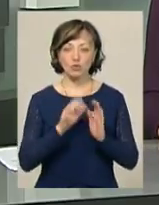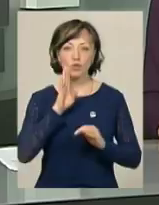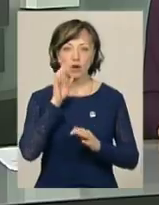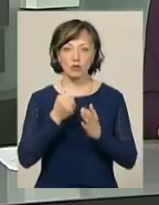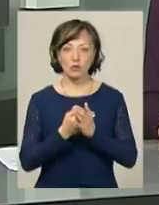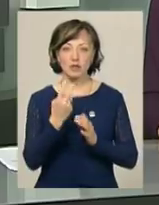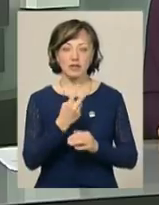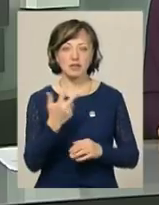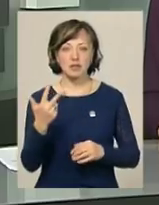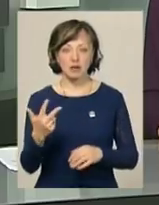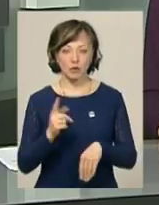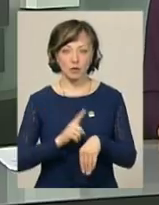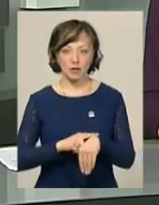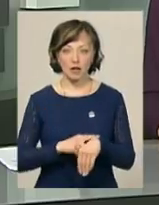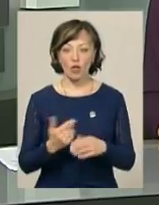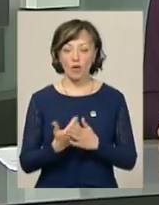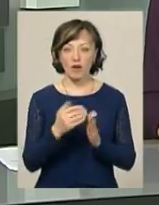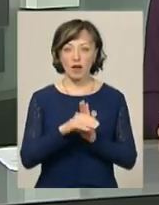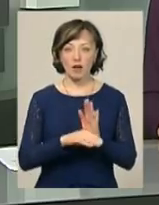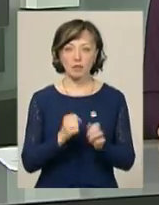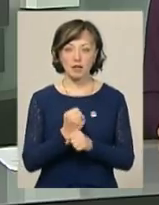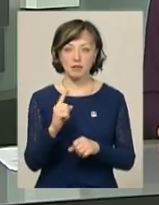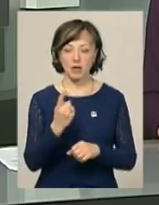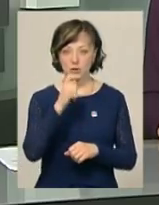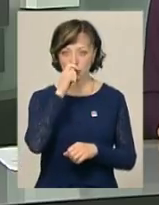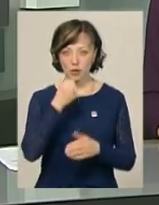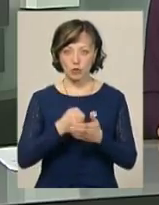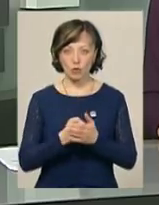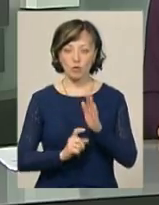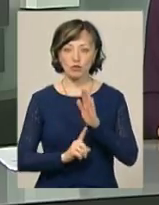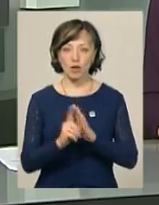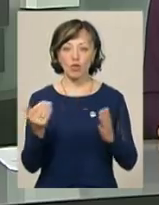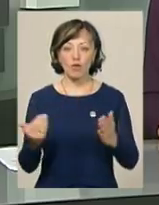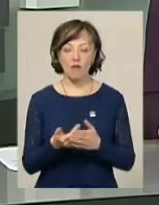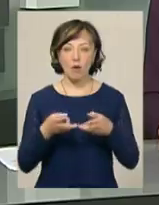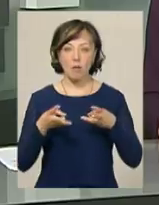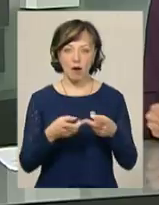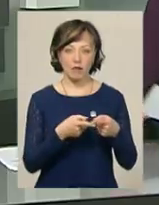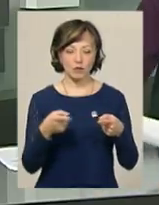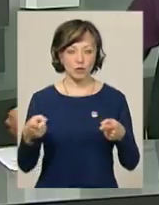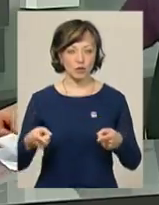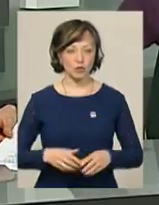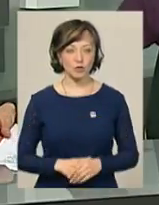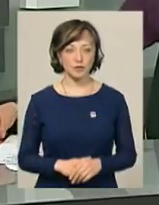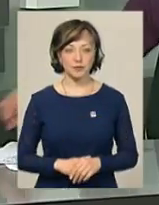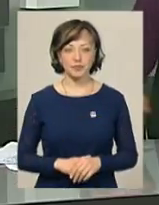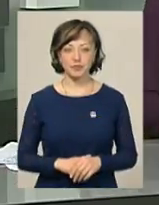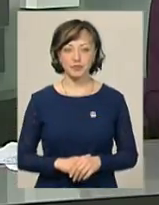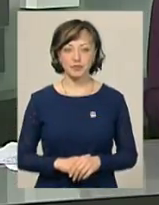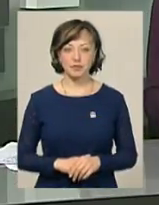ранку до 23 години. Новий графік діятиме з 1 квітня і до початку нового опалювального сезону.